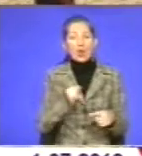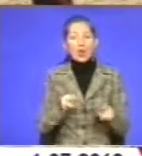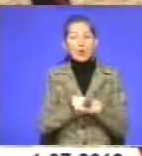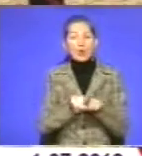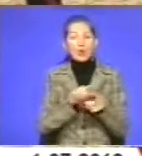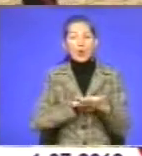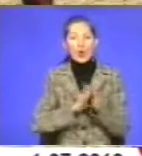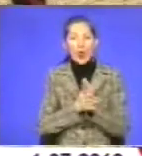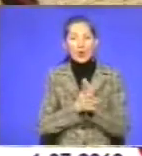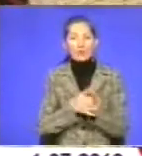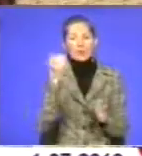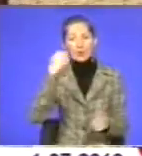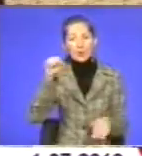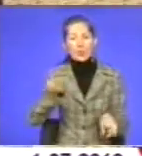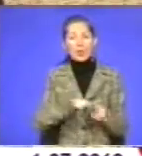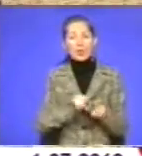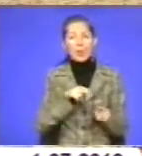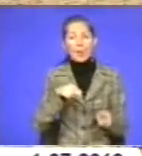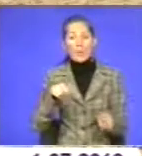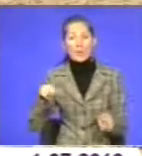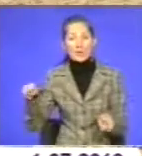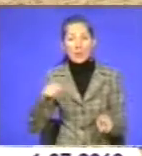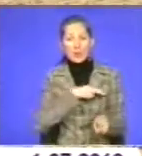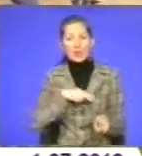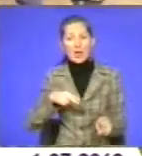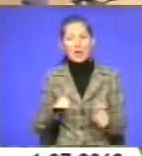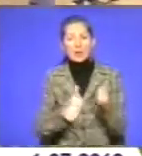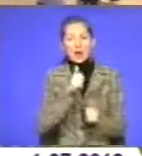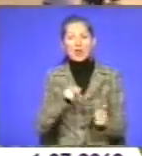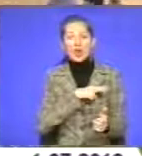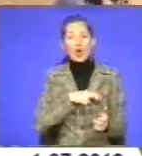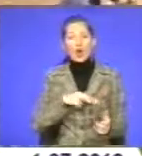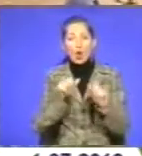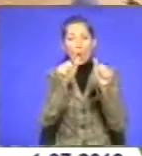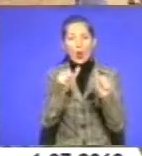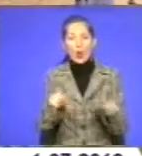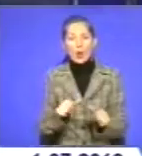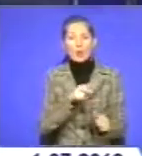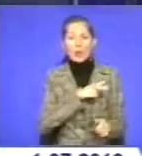умові. Переможці та призери змагань нагороджені кубками, медалями та цінними подарунками.